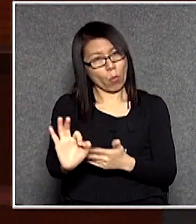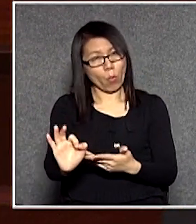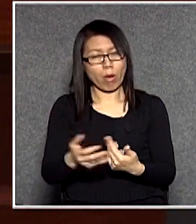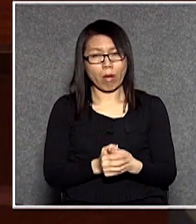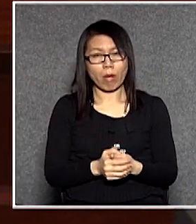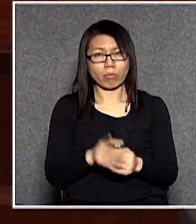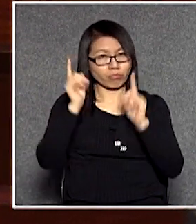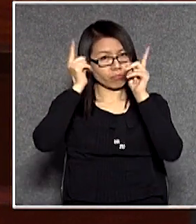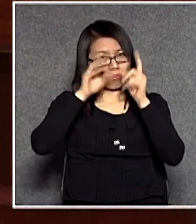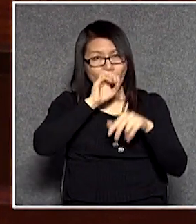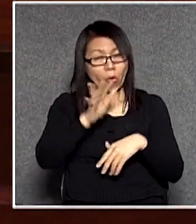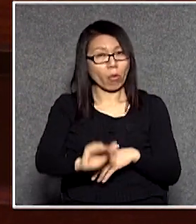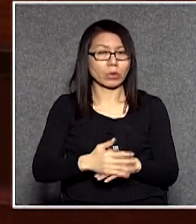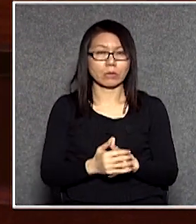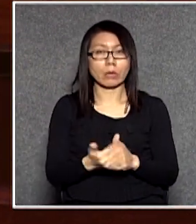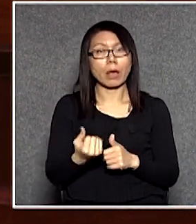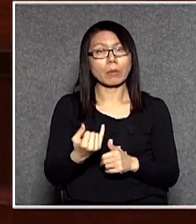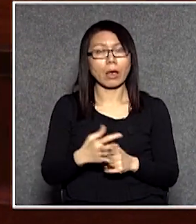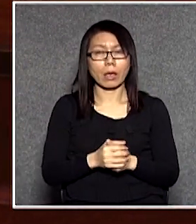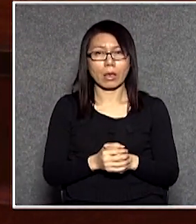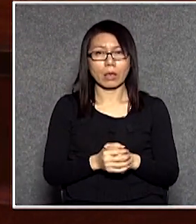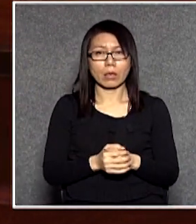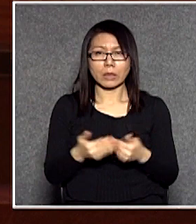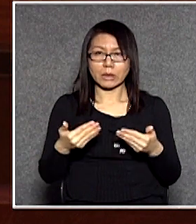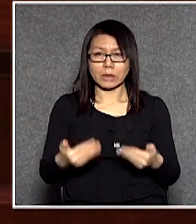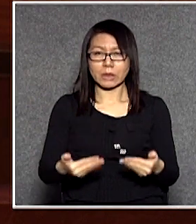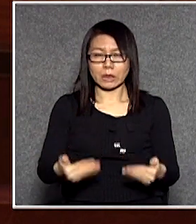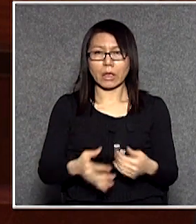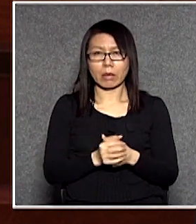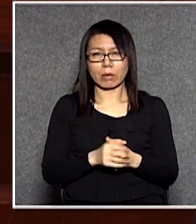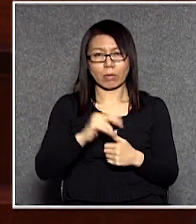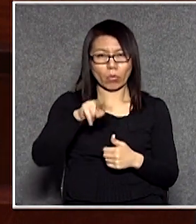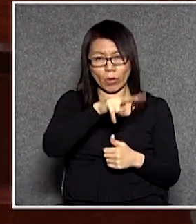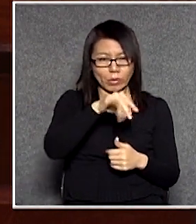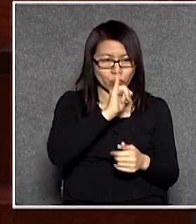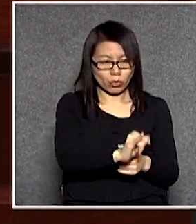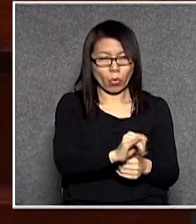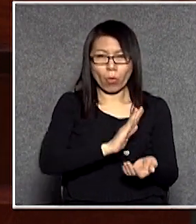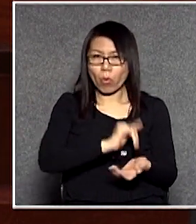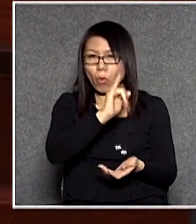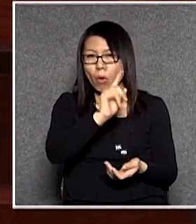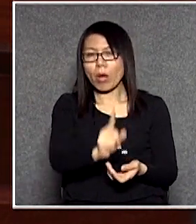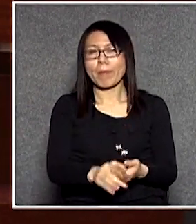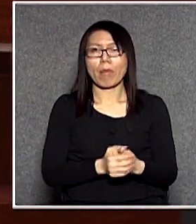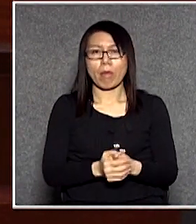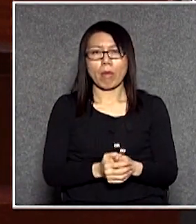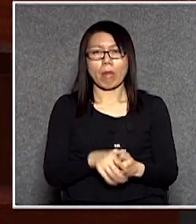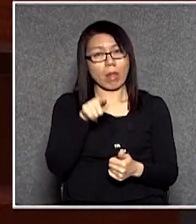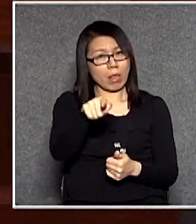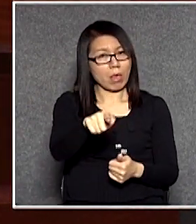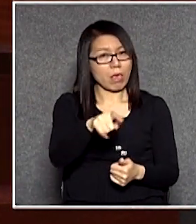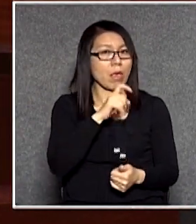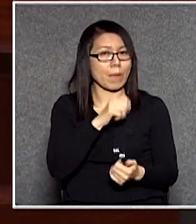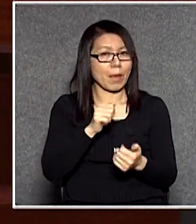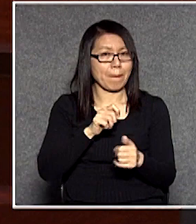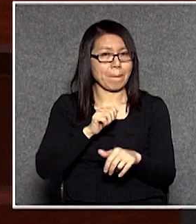噏，係嘛？你而家要去揾佢嘅錯處就係話，喂，你係咪收咗錢